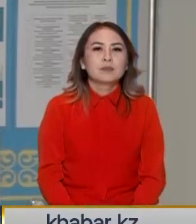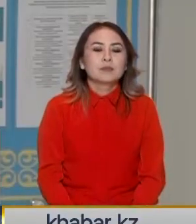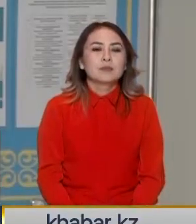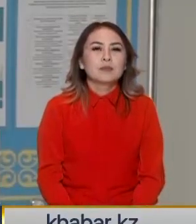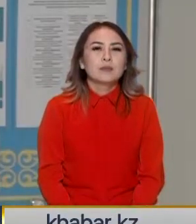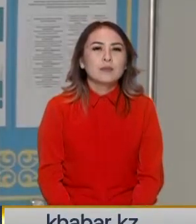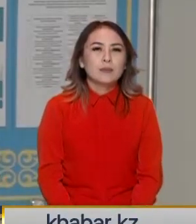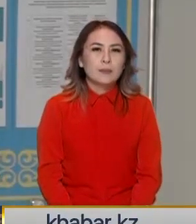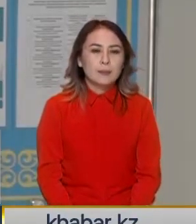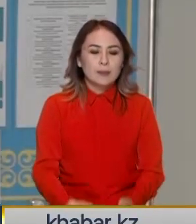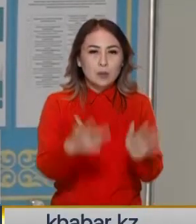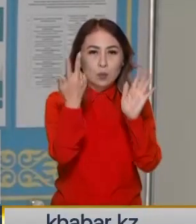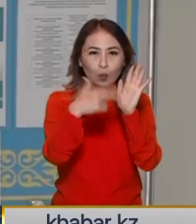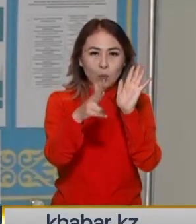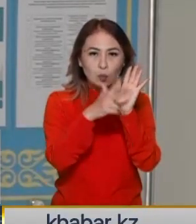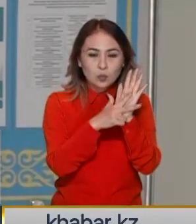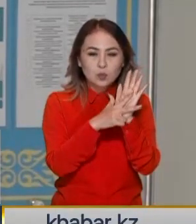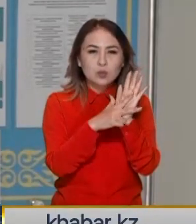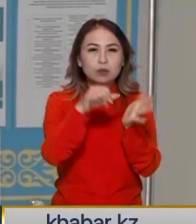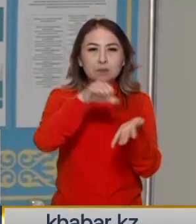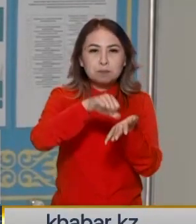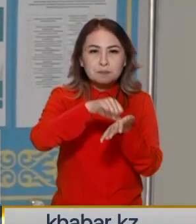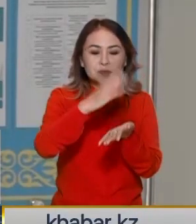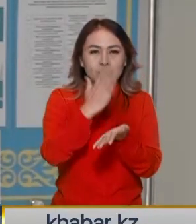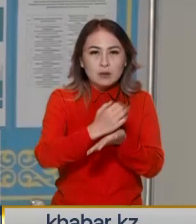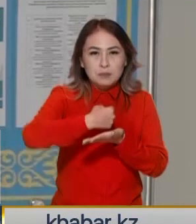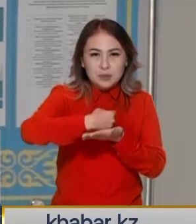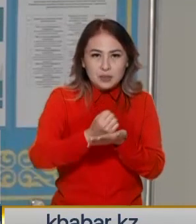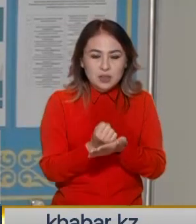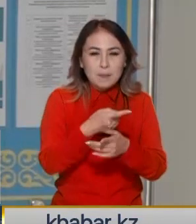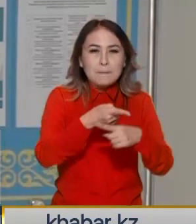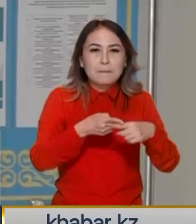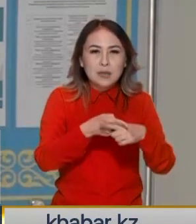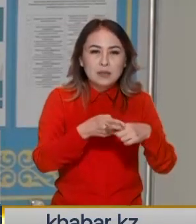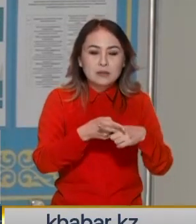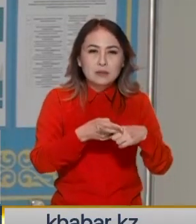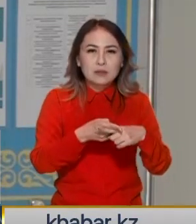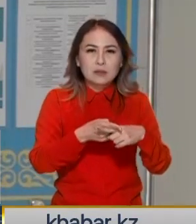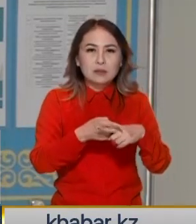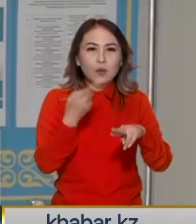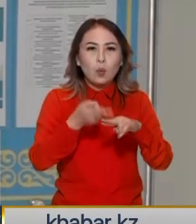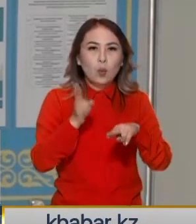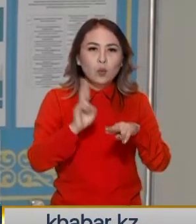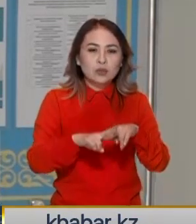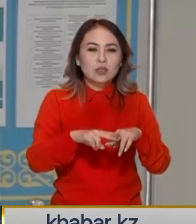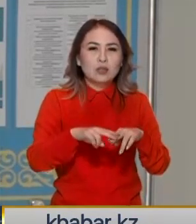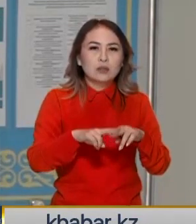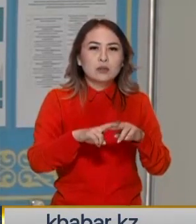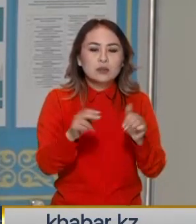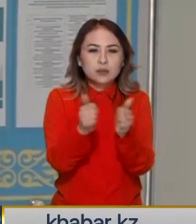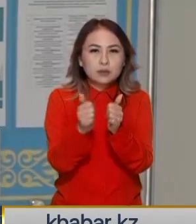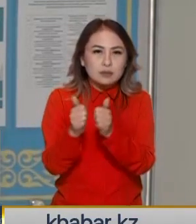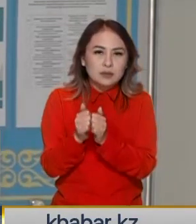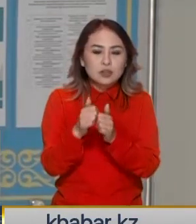38 референдум комиссиялар белгіленген. Олардың тең жартысы осы жақын тұрған